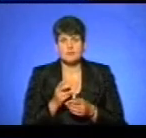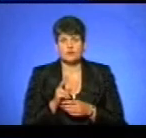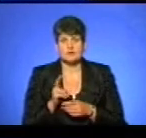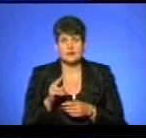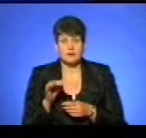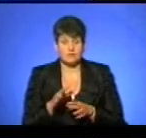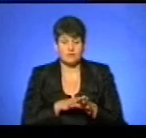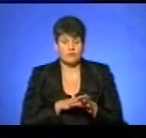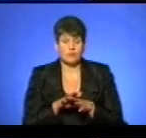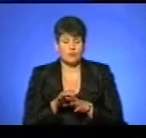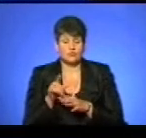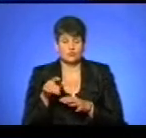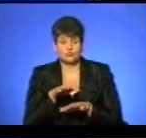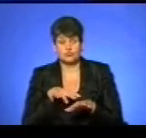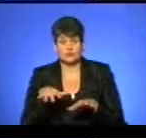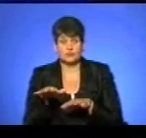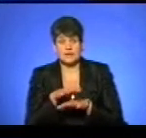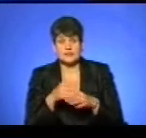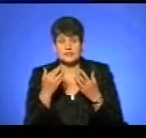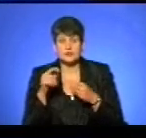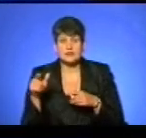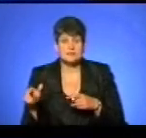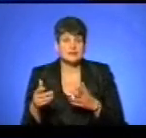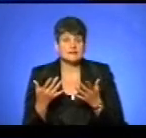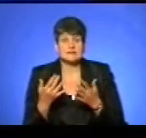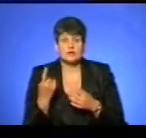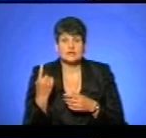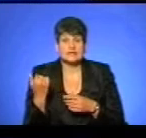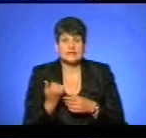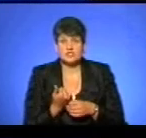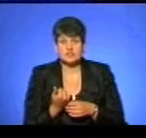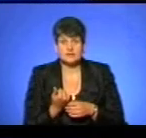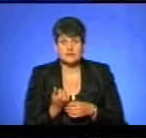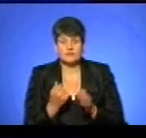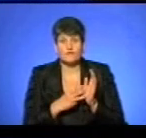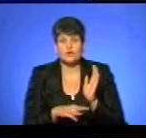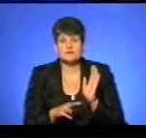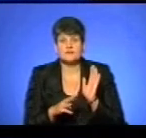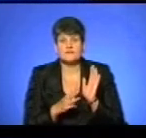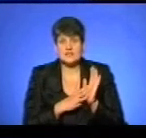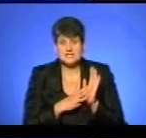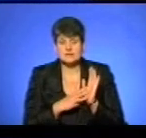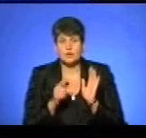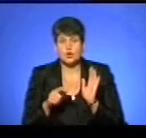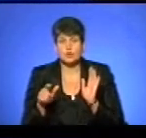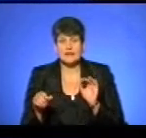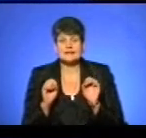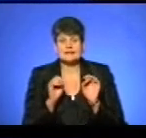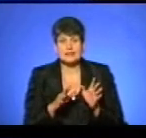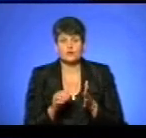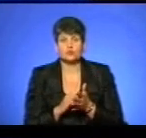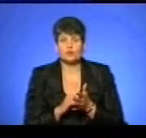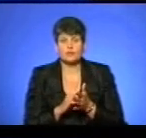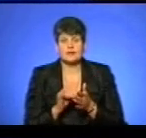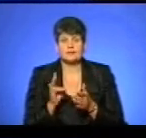там чорно людей. Стільки людей. Ми за перший буквально тиждень 88 людей здало документи